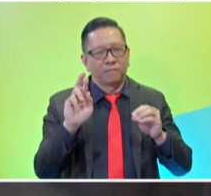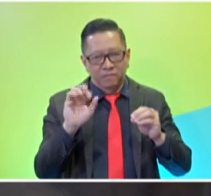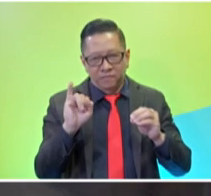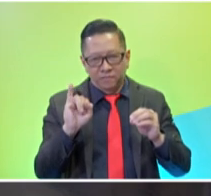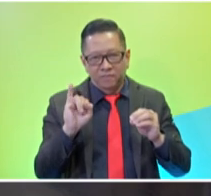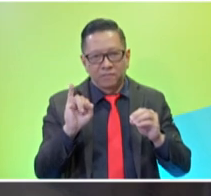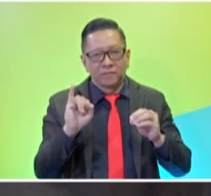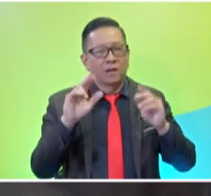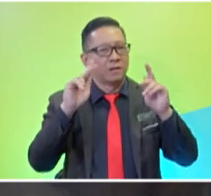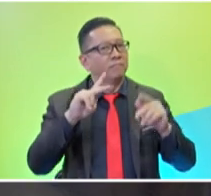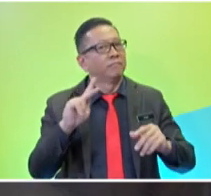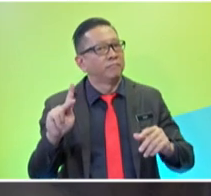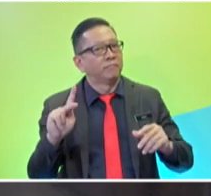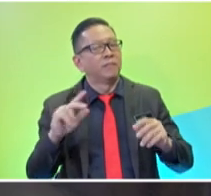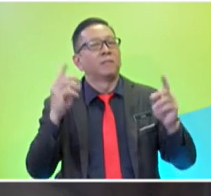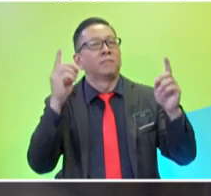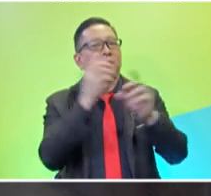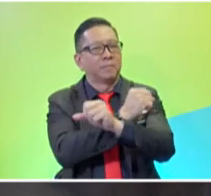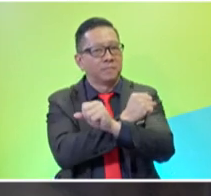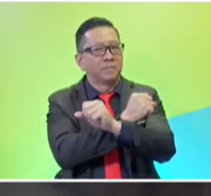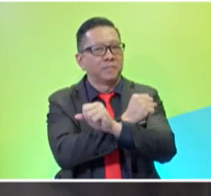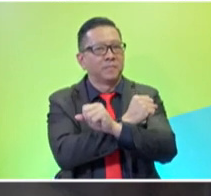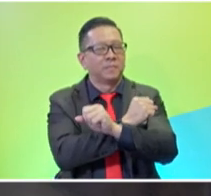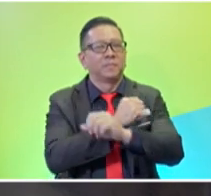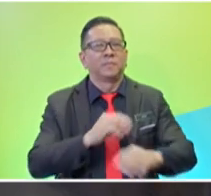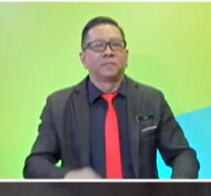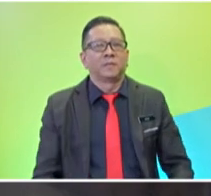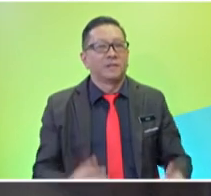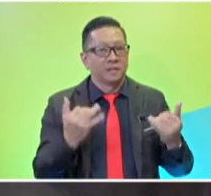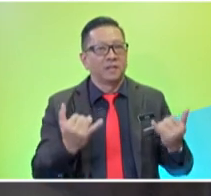kadaran dan juga kaidah pendaratan silang kita tidak berhenti